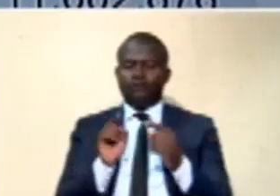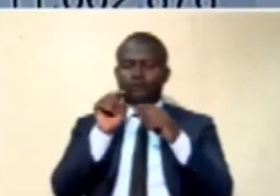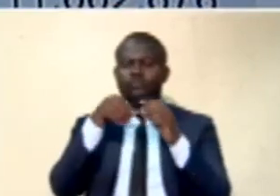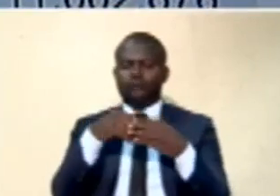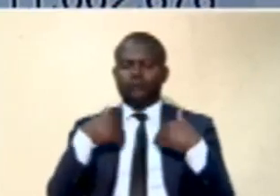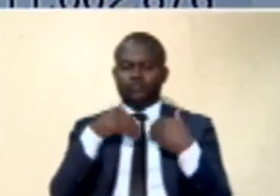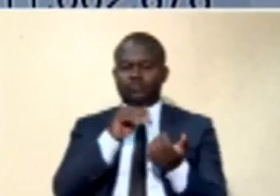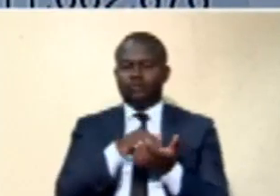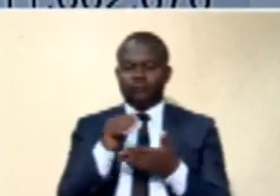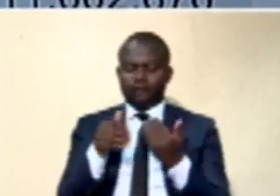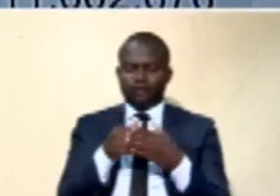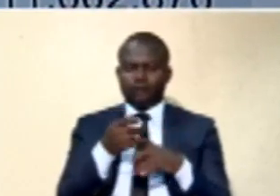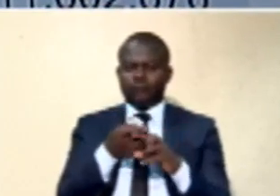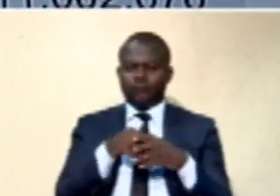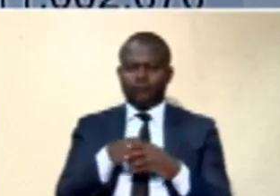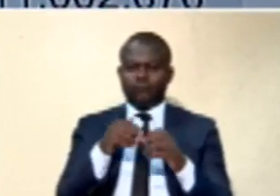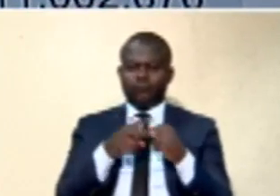kuri poste de santé bavuye ku